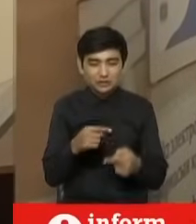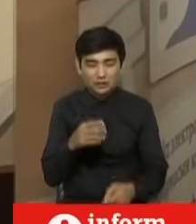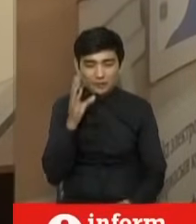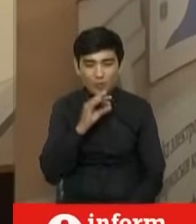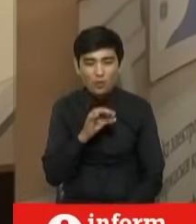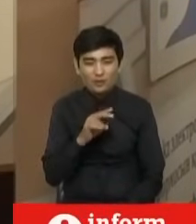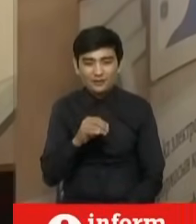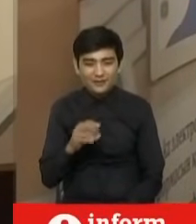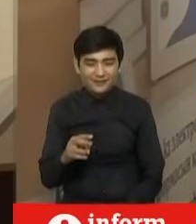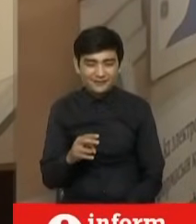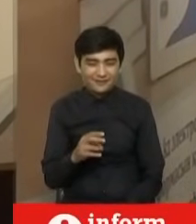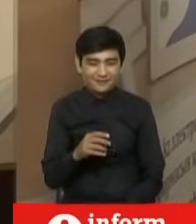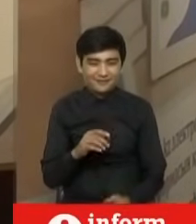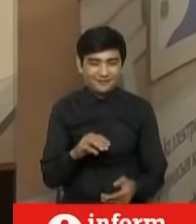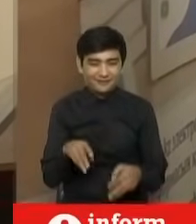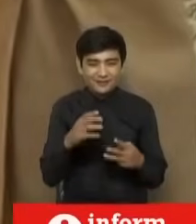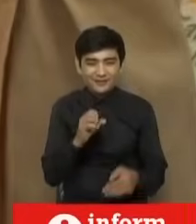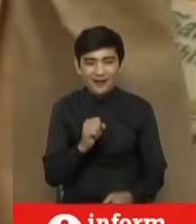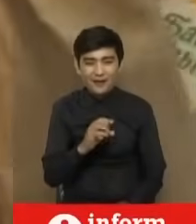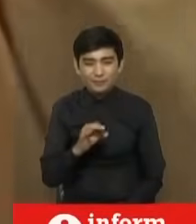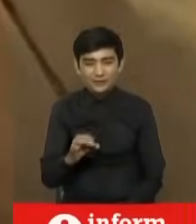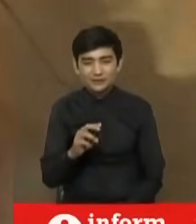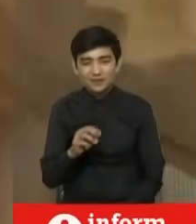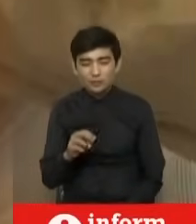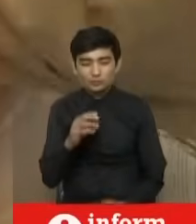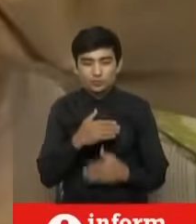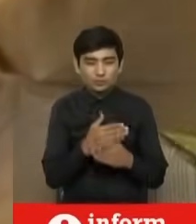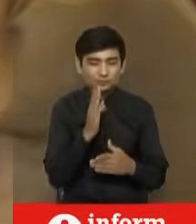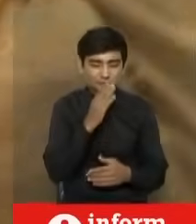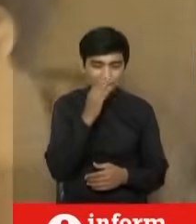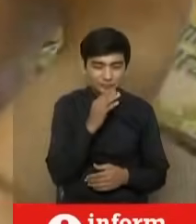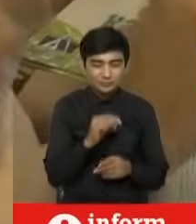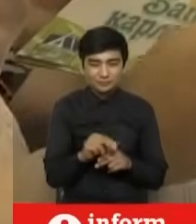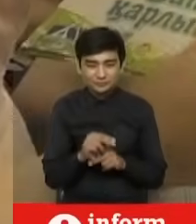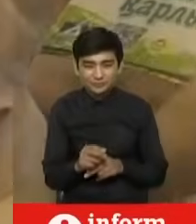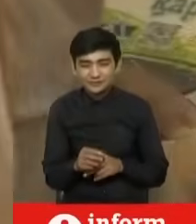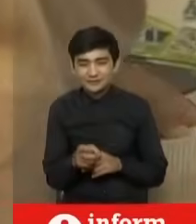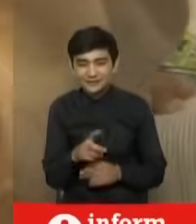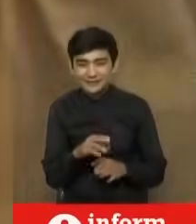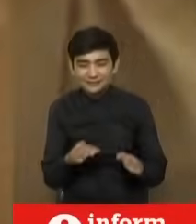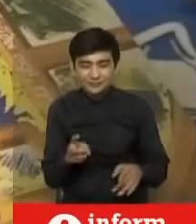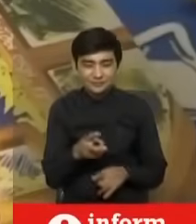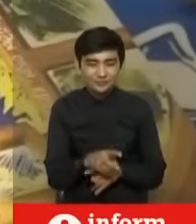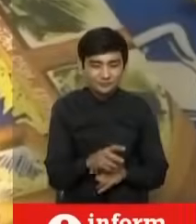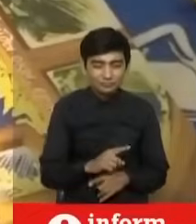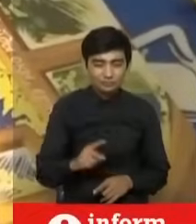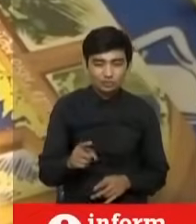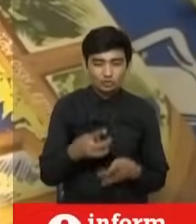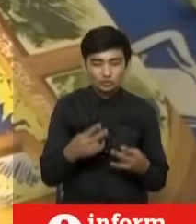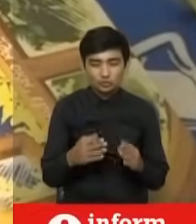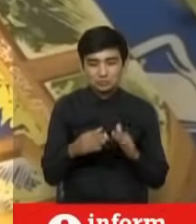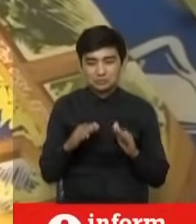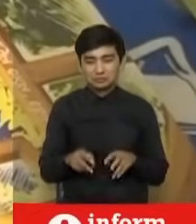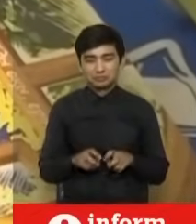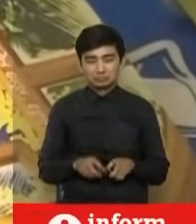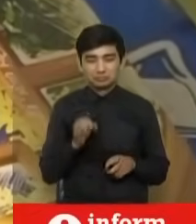Онлайн-платформа «Виртуальный детский сад Сабидамо» придумана в помощь родителям и педагогам для обучения детей, которые не посещают детский сад. Система будет